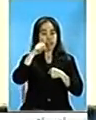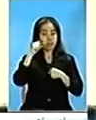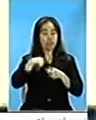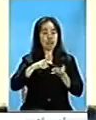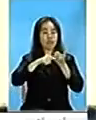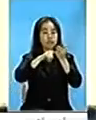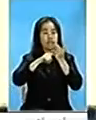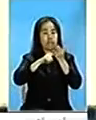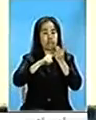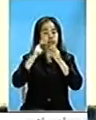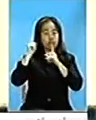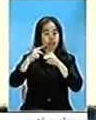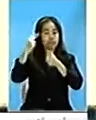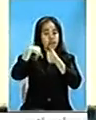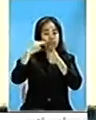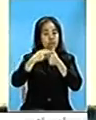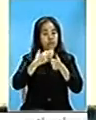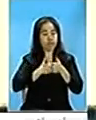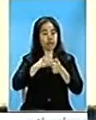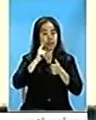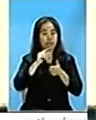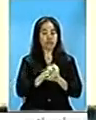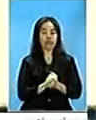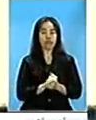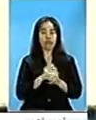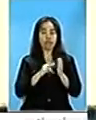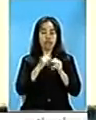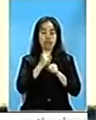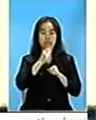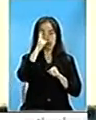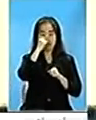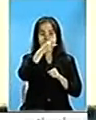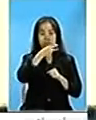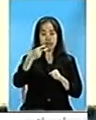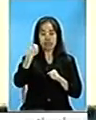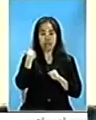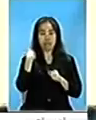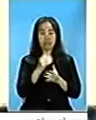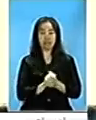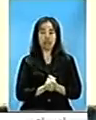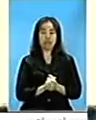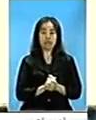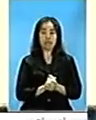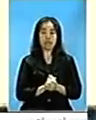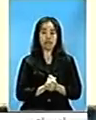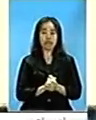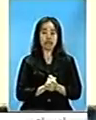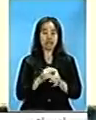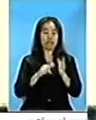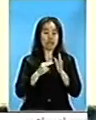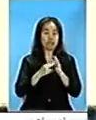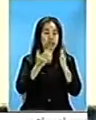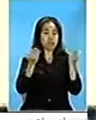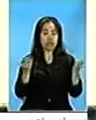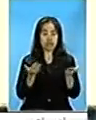และได้รับการคุ้มครองขอใช้คำว่าภาษาอังกฤษว่า majority rule กับ minority right มันอยู่ที่ไหน